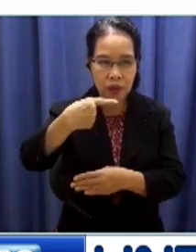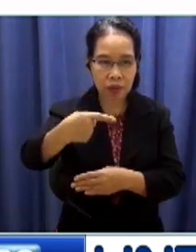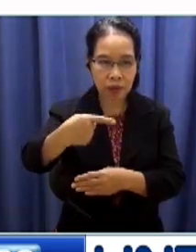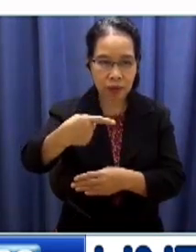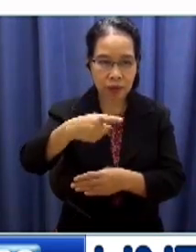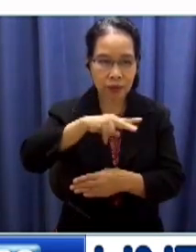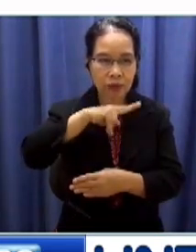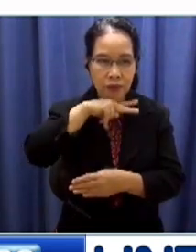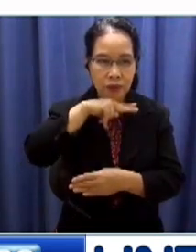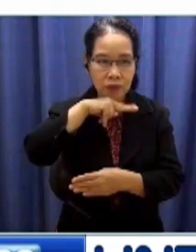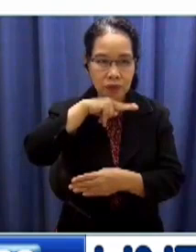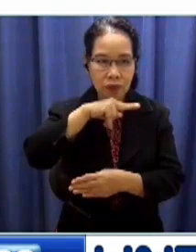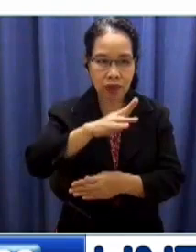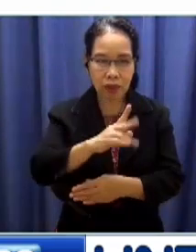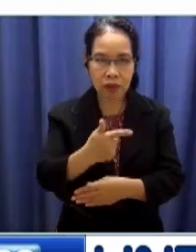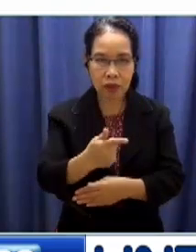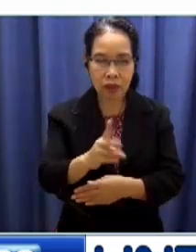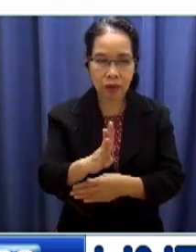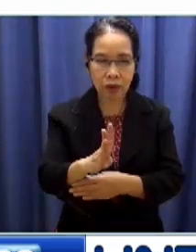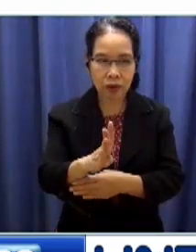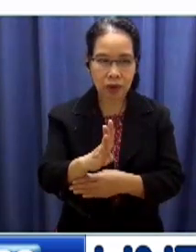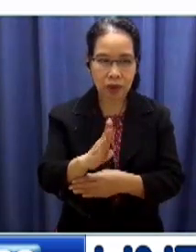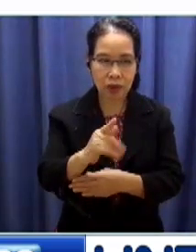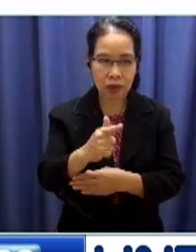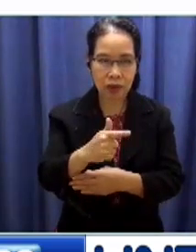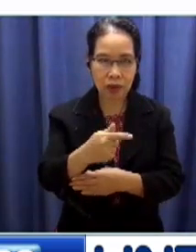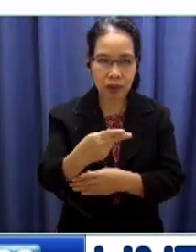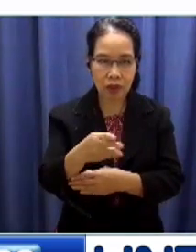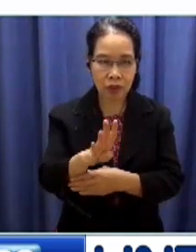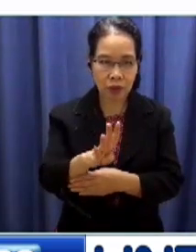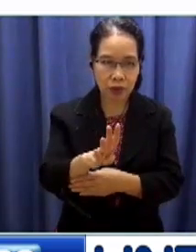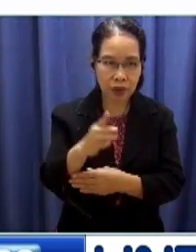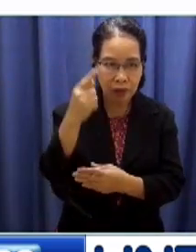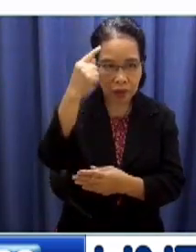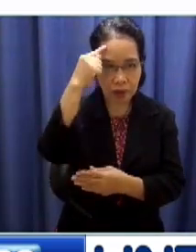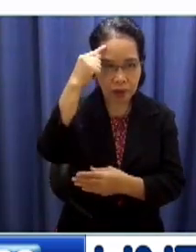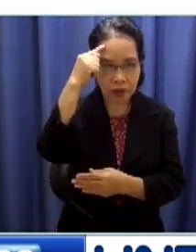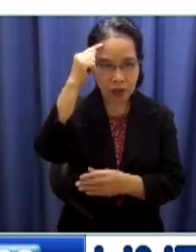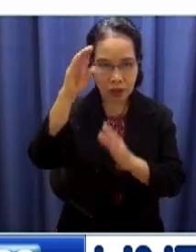'to? Kasi yung GH4 pala, niisip ko camera pala 'yun.